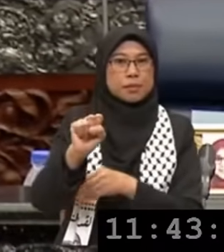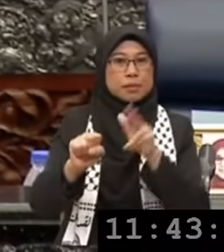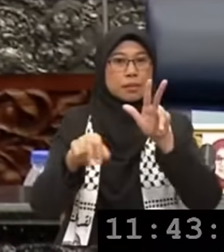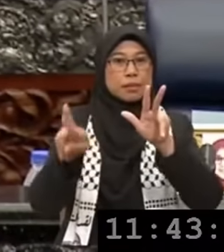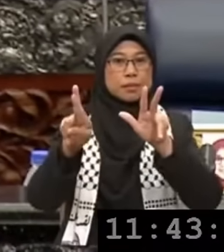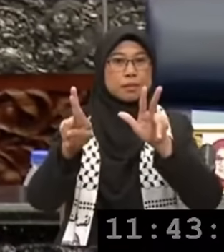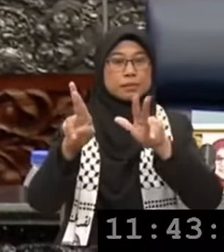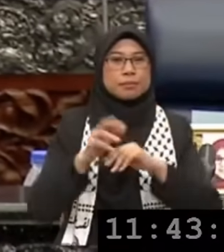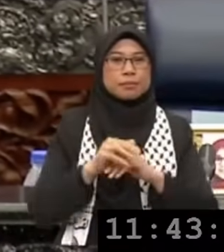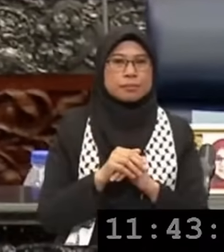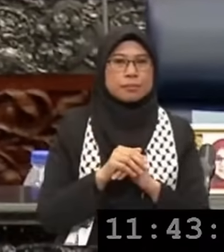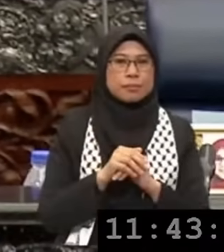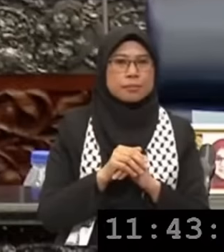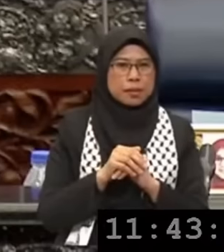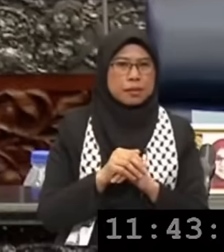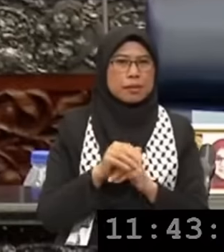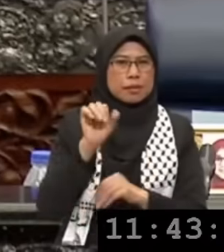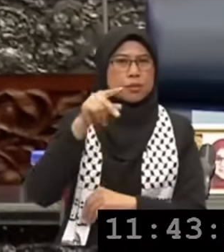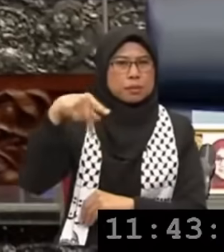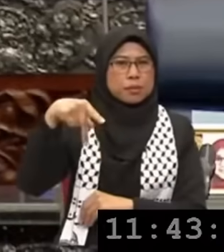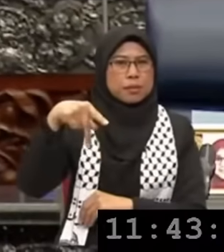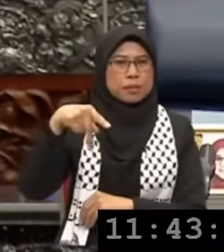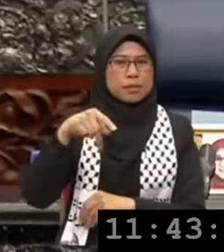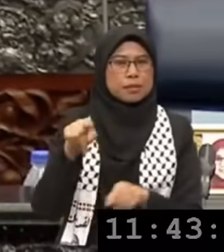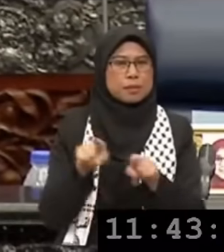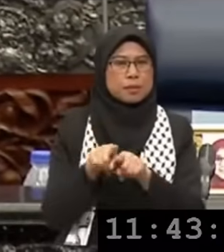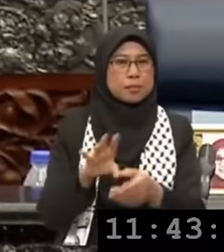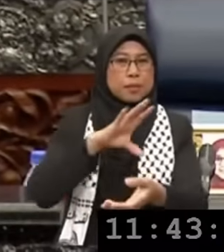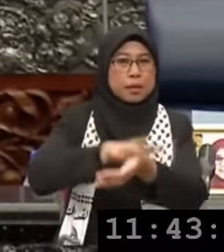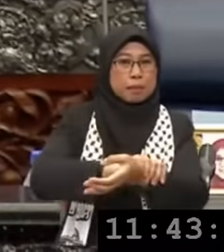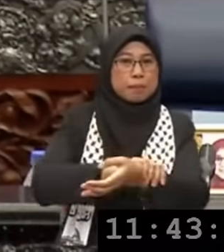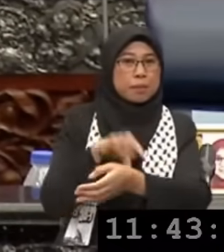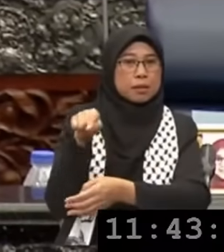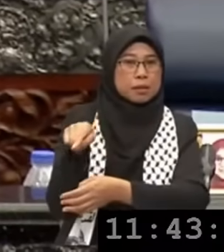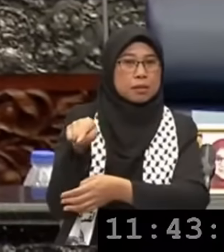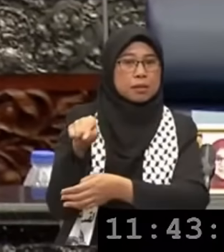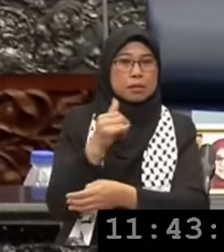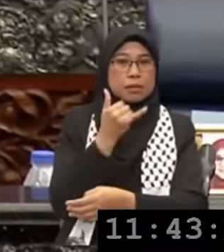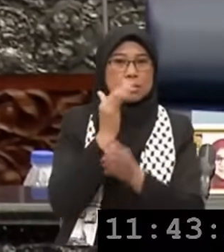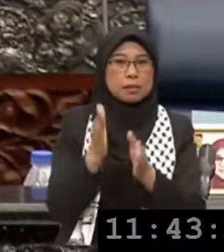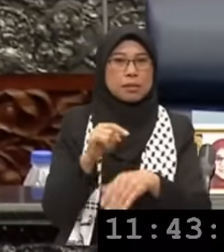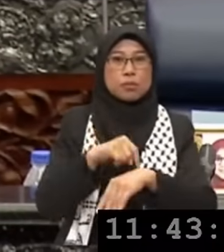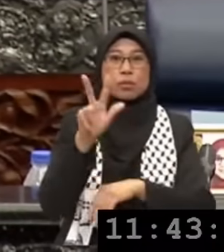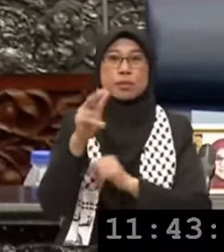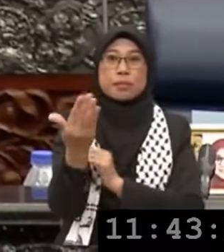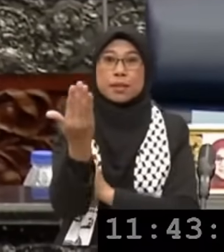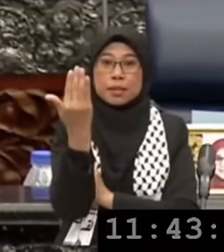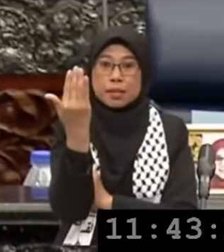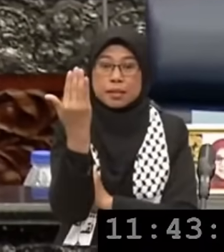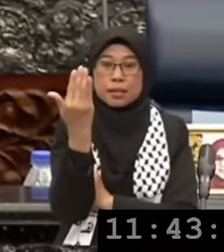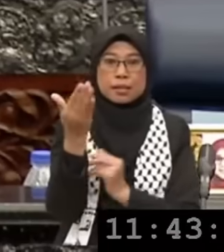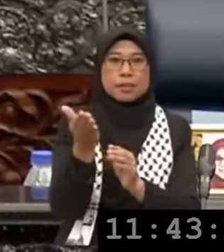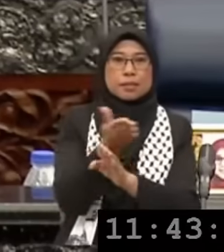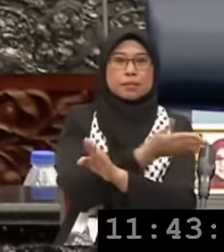ini dan apakah sop ini termasuk menangkap suspek pada pukul 3 pagi sebelum